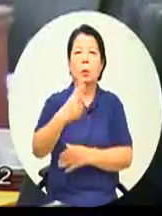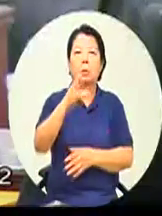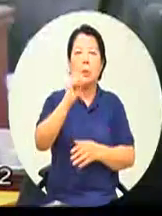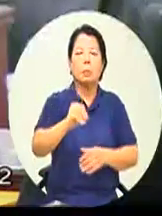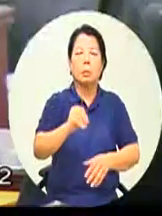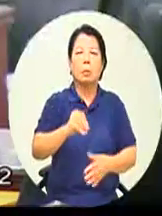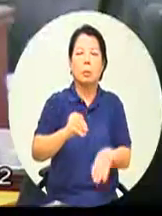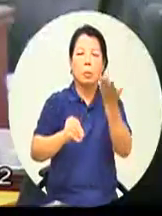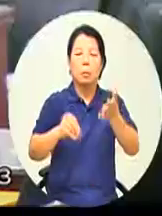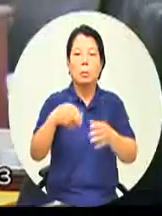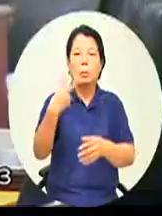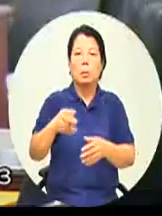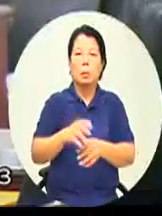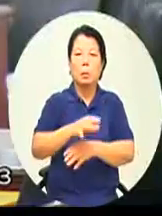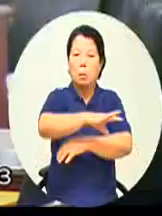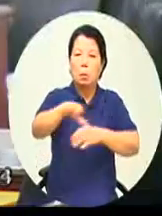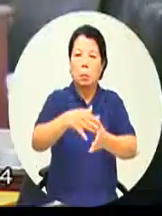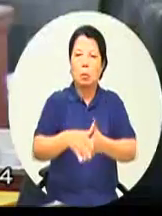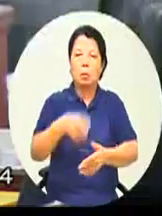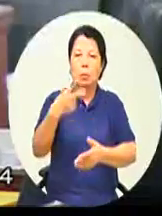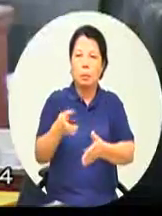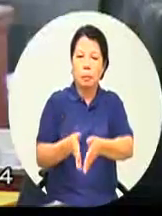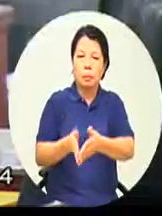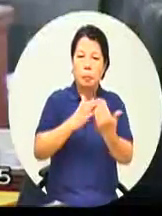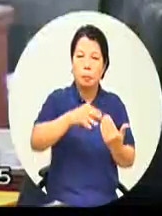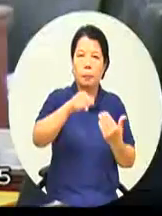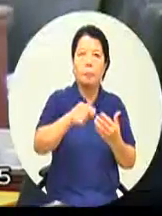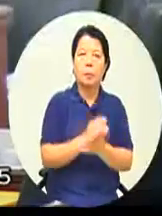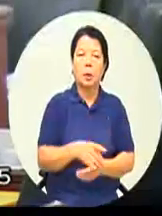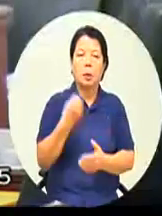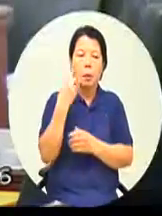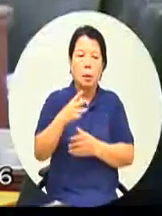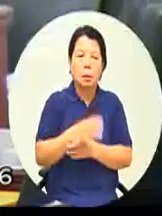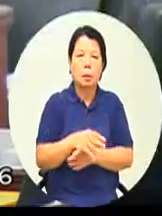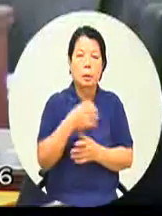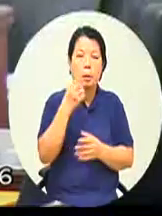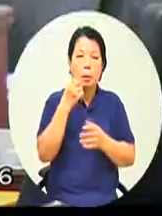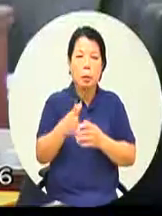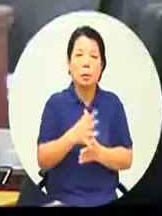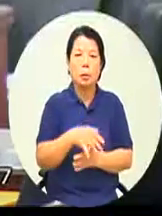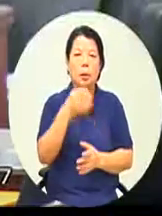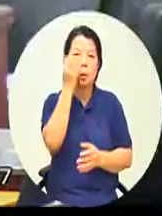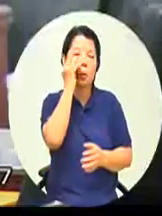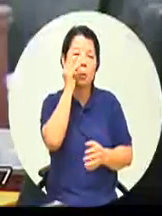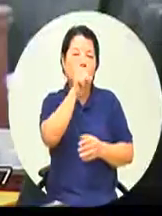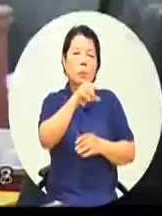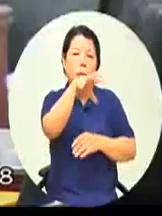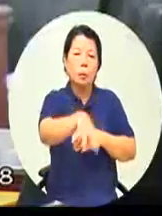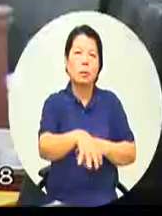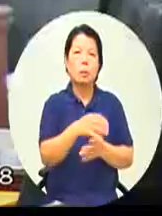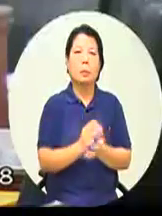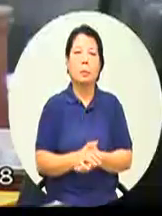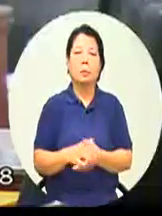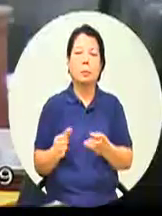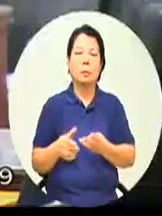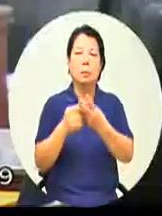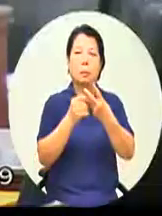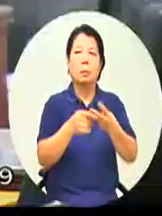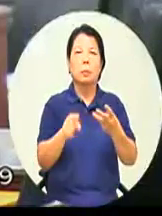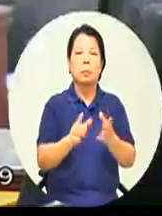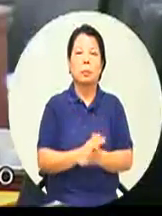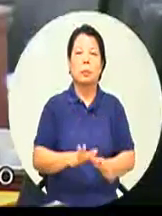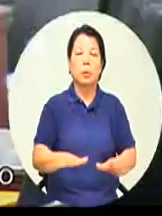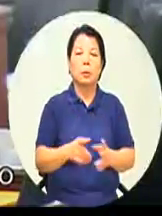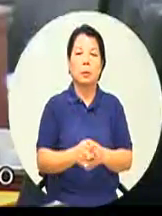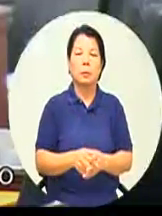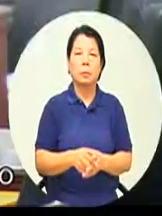场景重建，那有没有可能我们可以打造成一个新的观光亮点？那这是第二题。那最后我想有一题